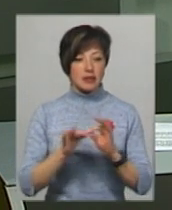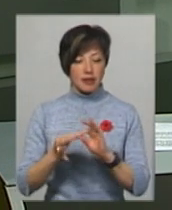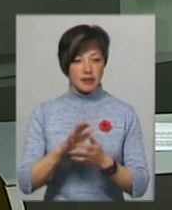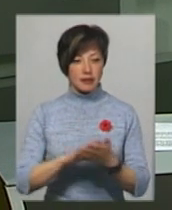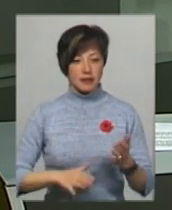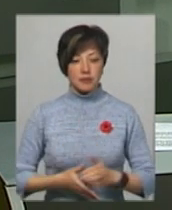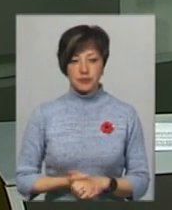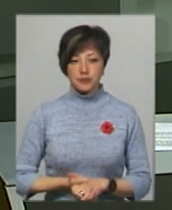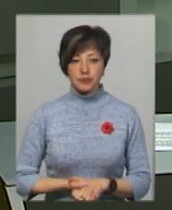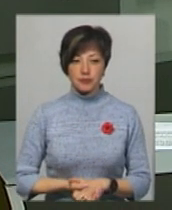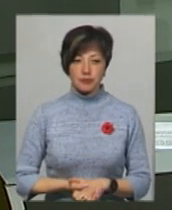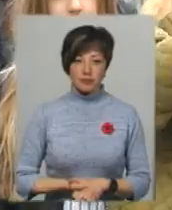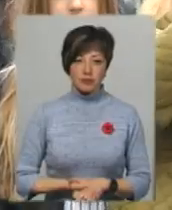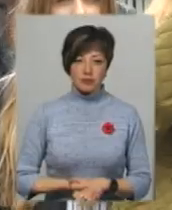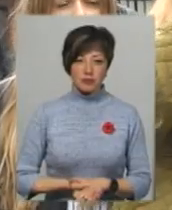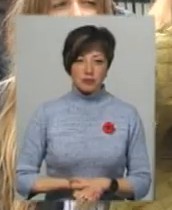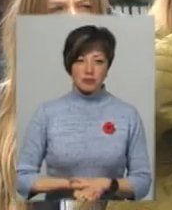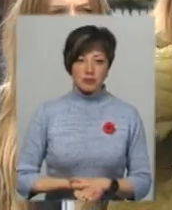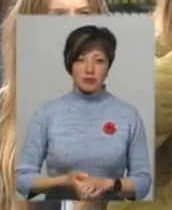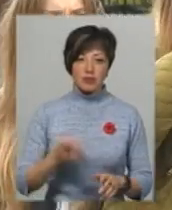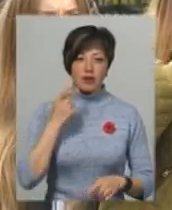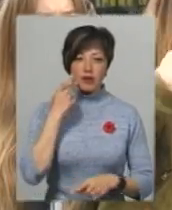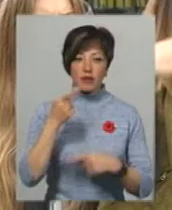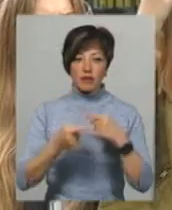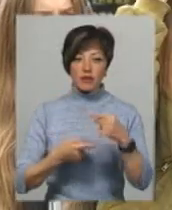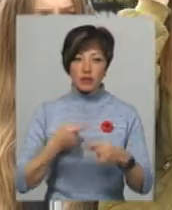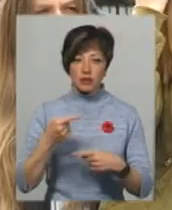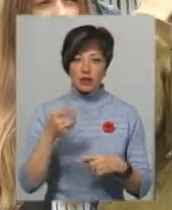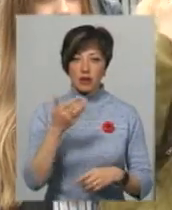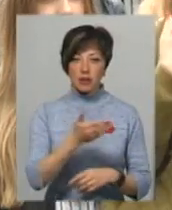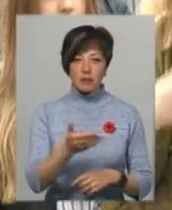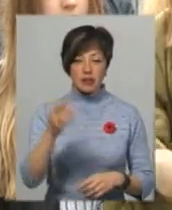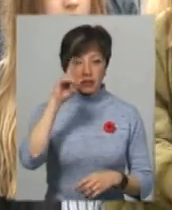Тетяни Ворожцової. Вічна їм слава!